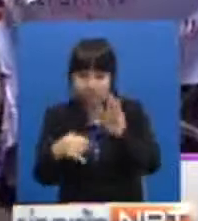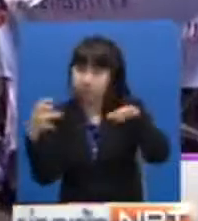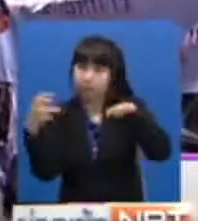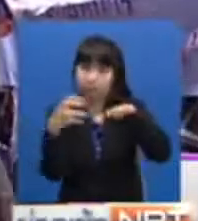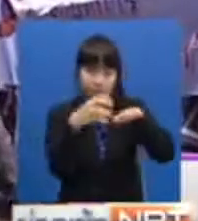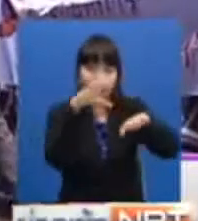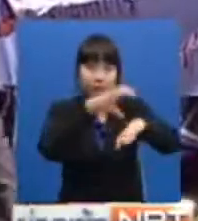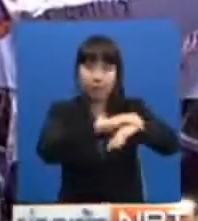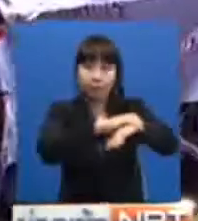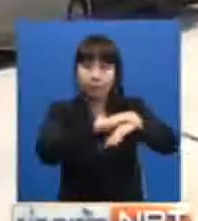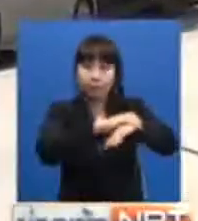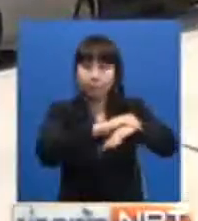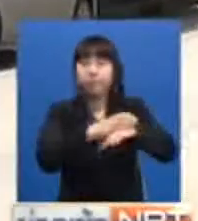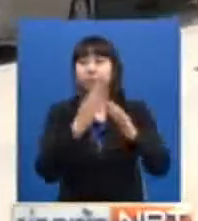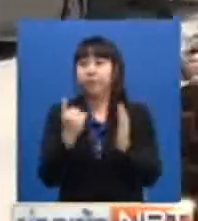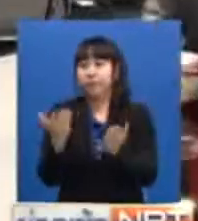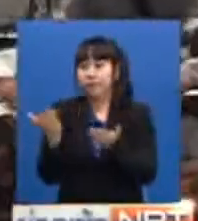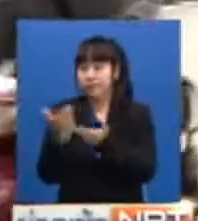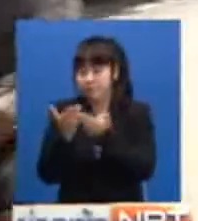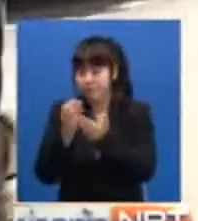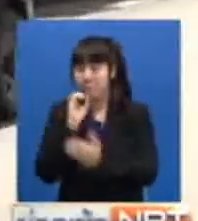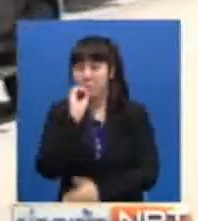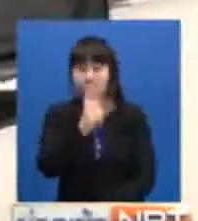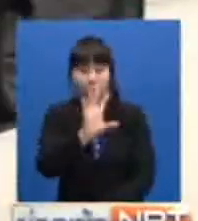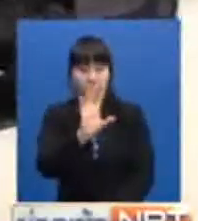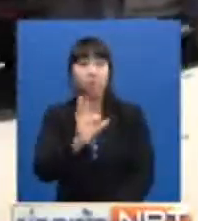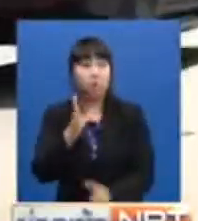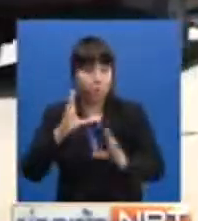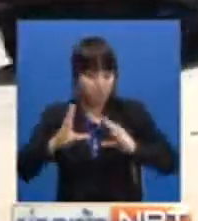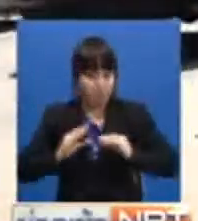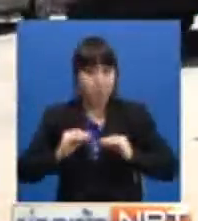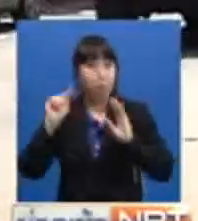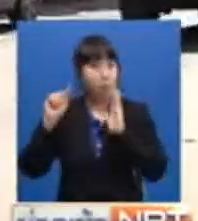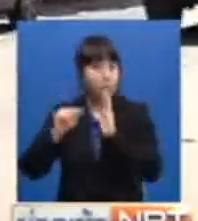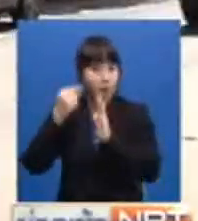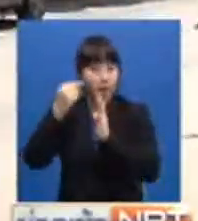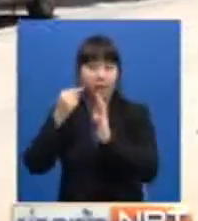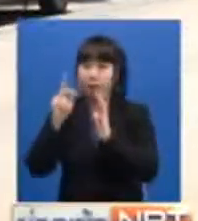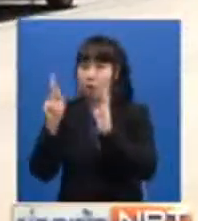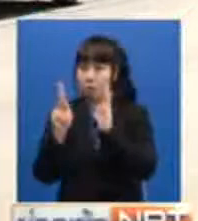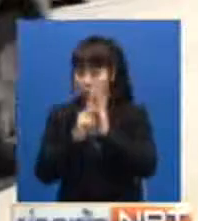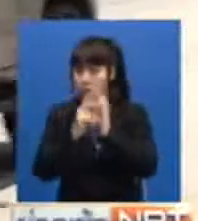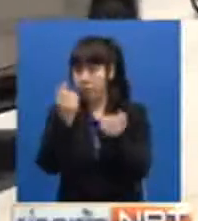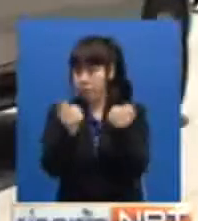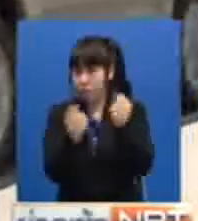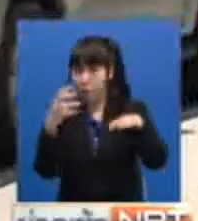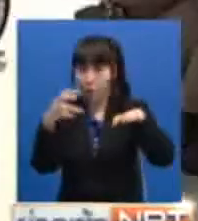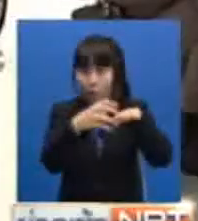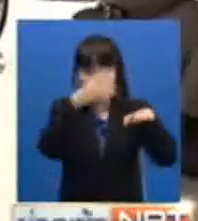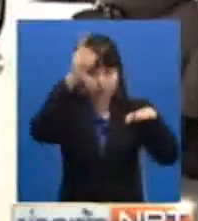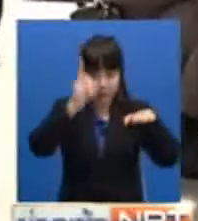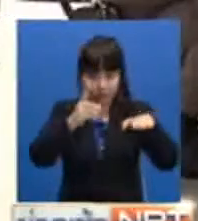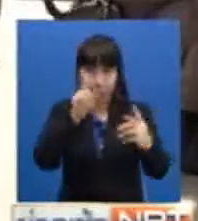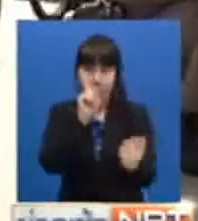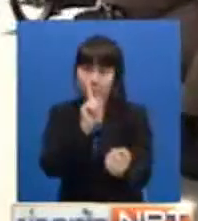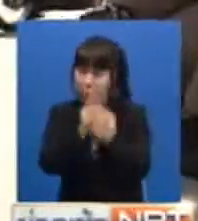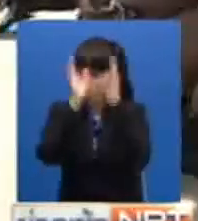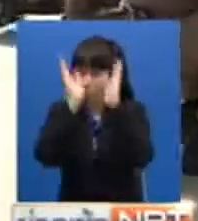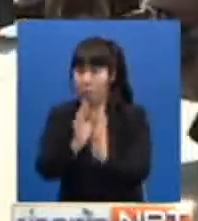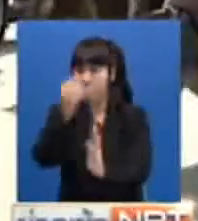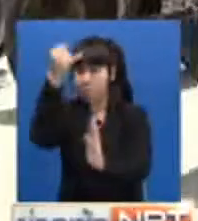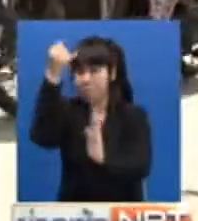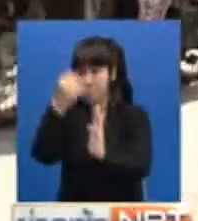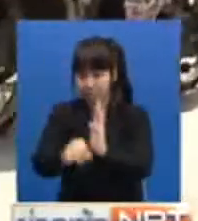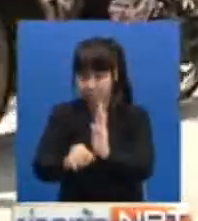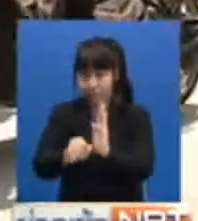ราจรที่ปรึกษาสัญญาบัตร10ยอมรับว่าวันแรกในการบังคับใช้นโยบายล็อกจริงทั่วกรุงวันนี้พบผู้กระทำความผิดกฎจราจ